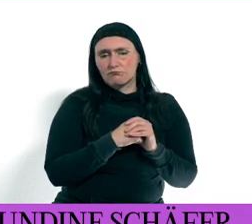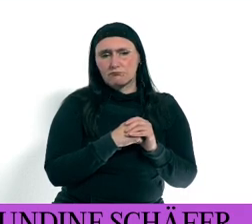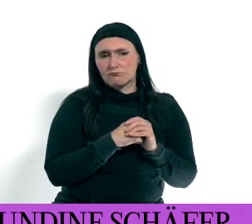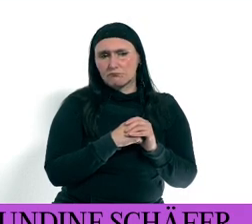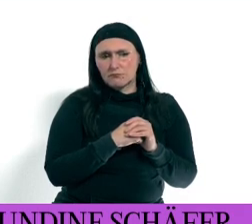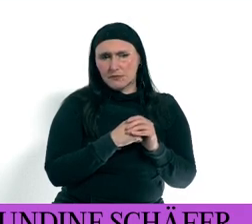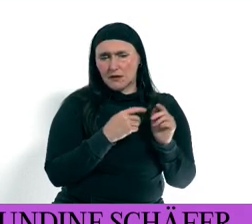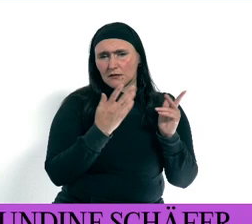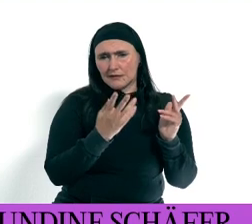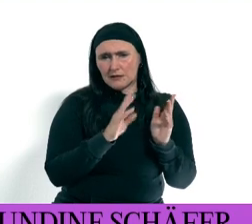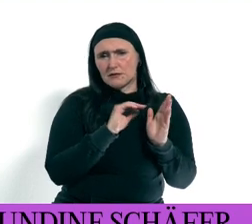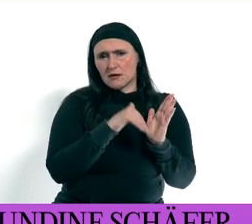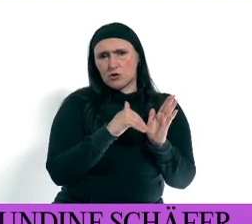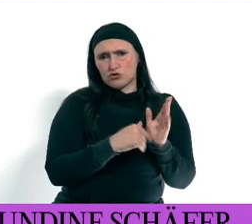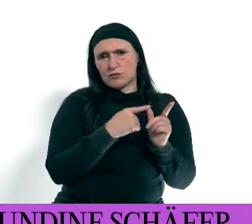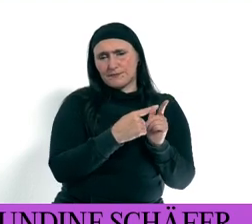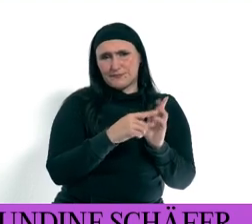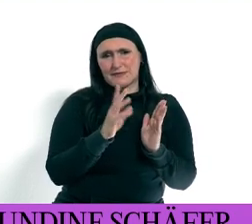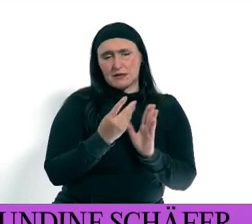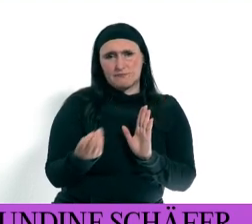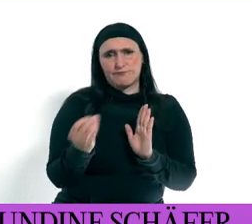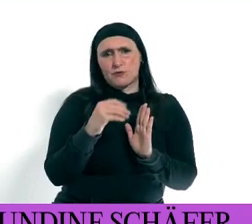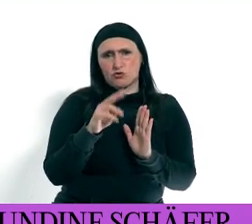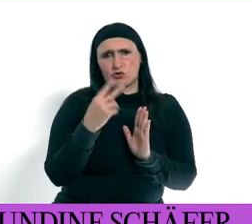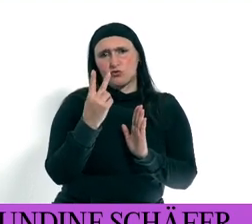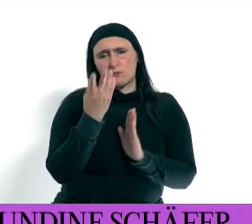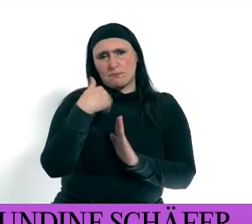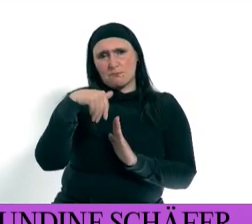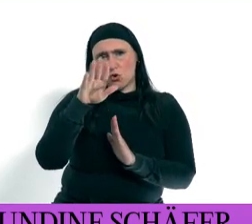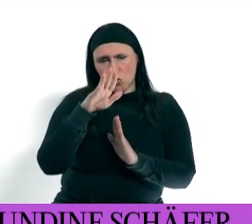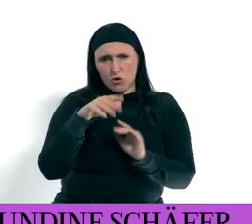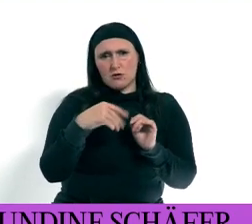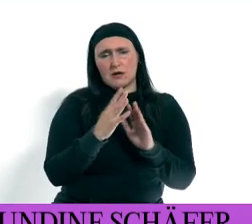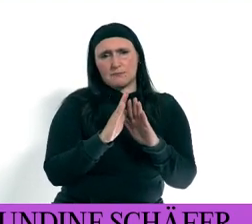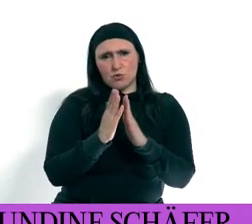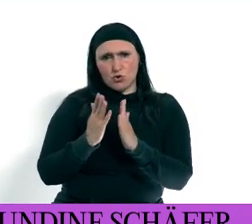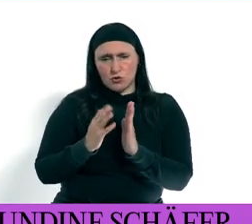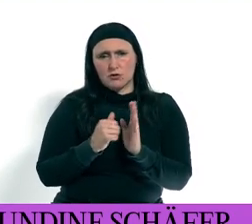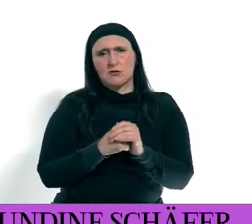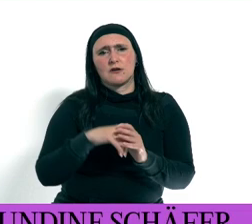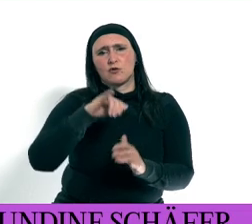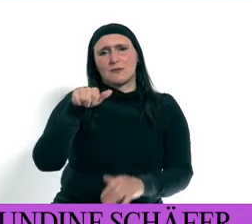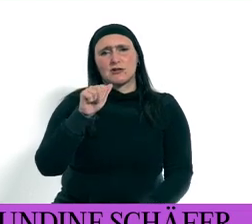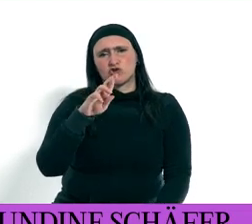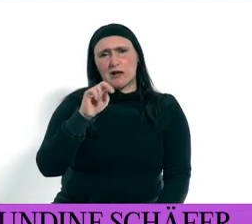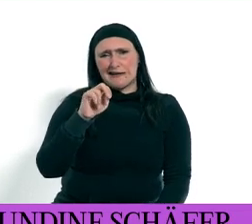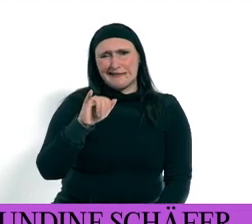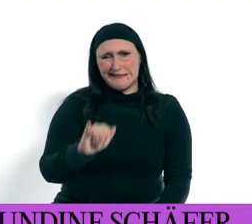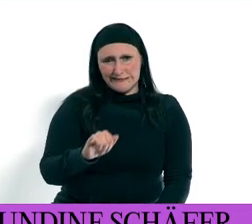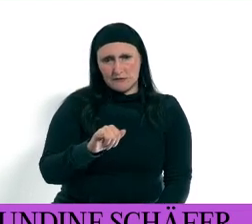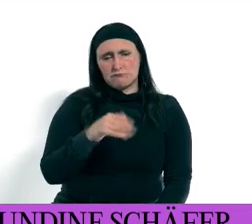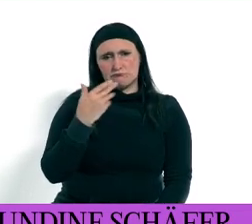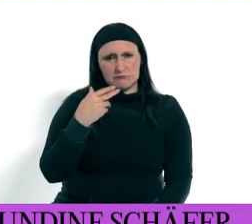anderen Institutionen bekommen und auch das Städel zum Beispiel ist mit an